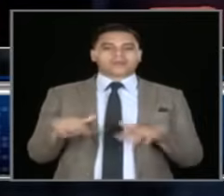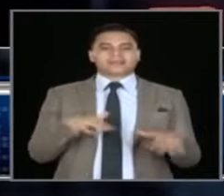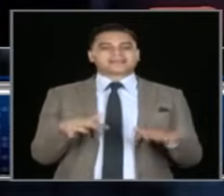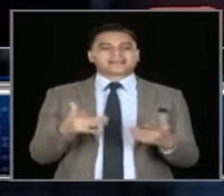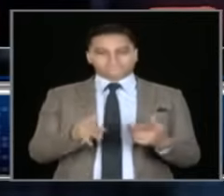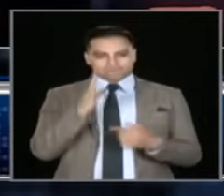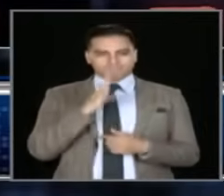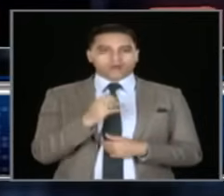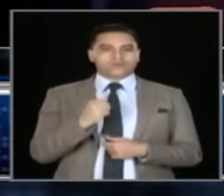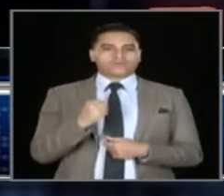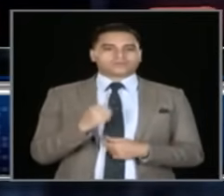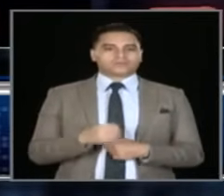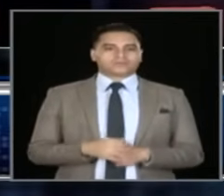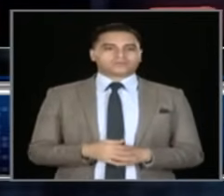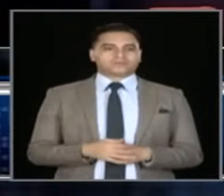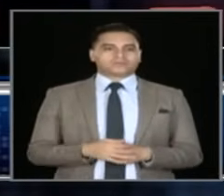1995، فما هي؟